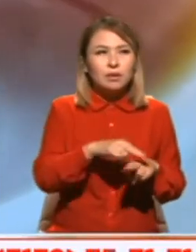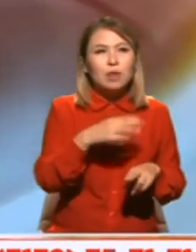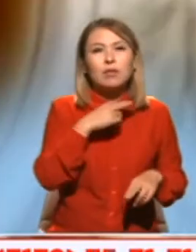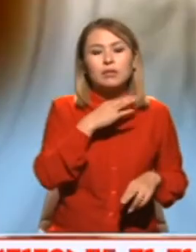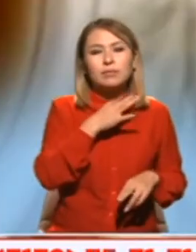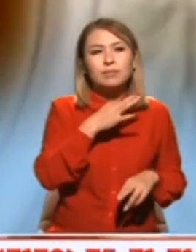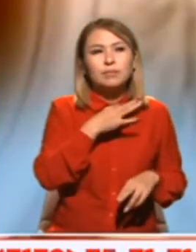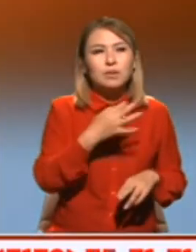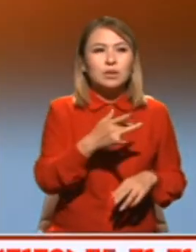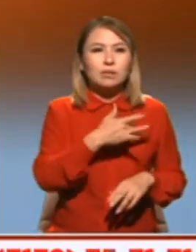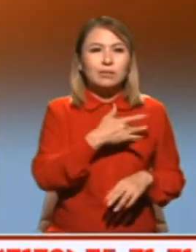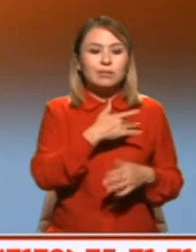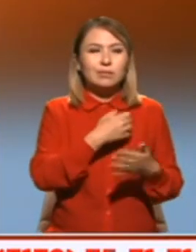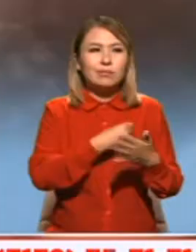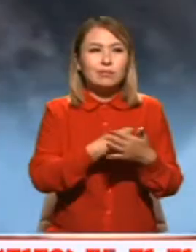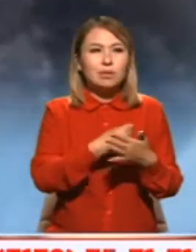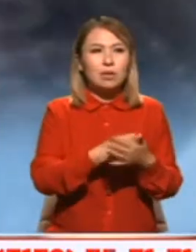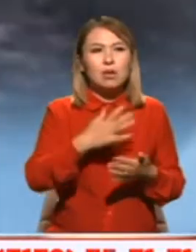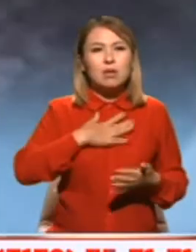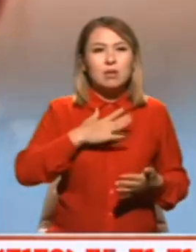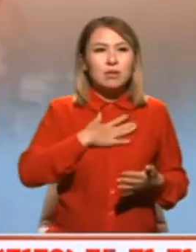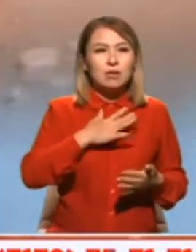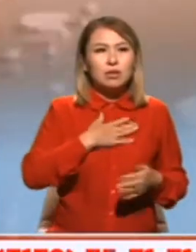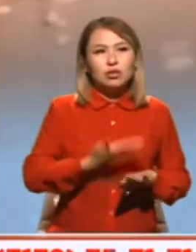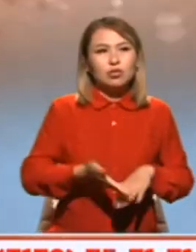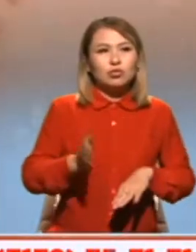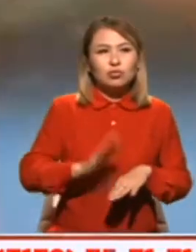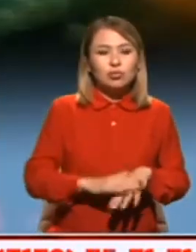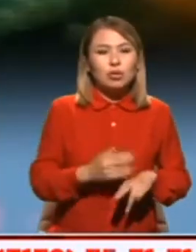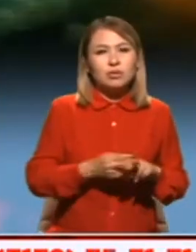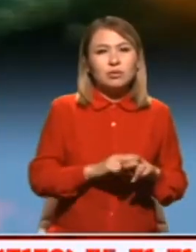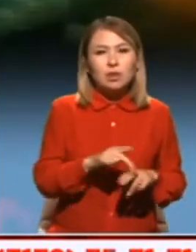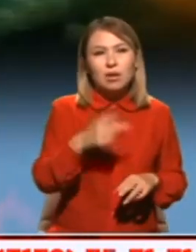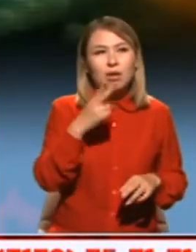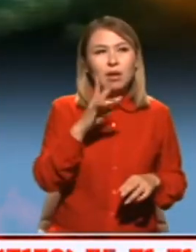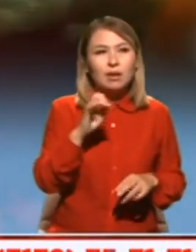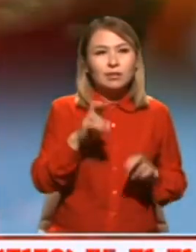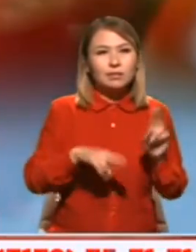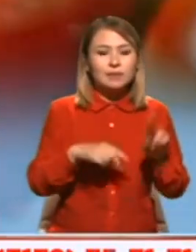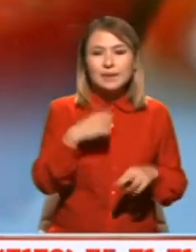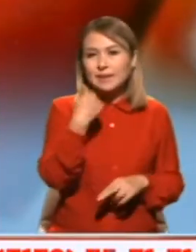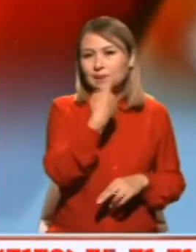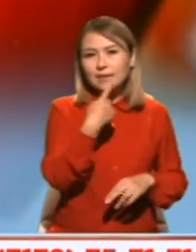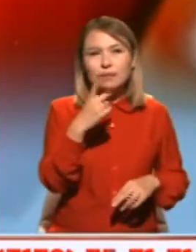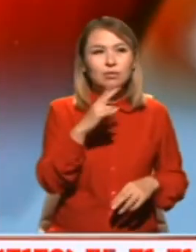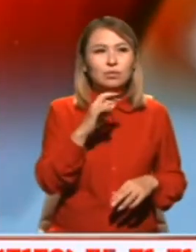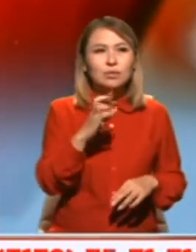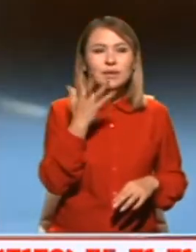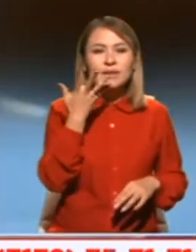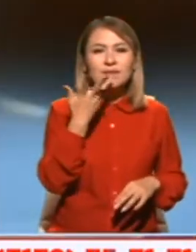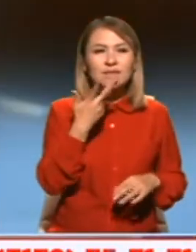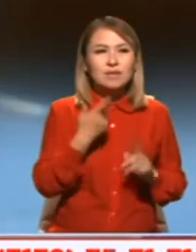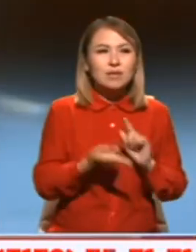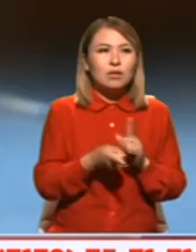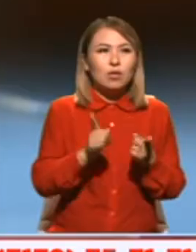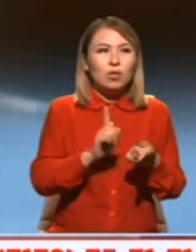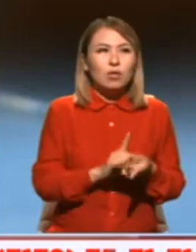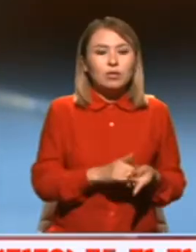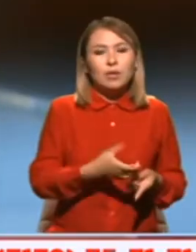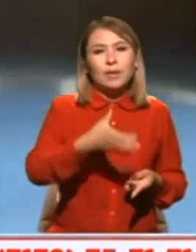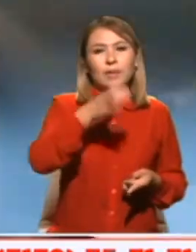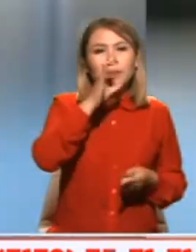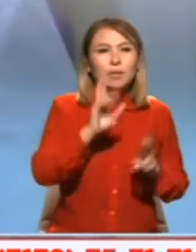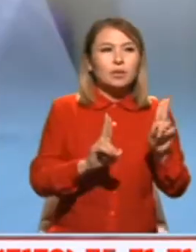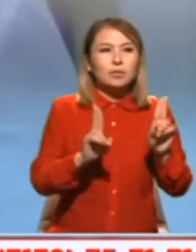арттырып, жүрек қағысы мен тыныс алуды тездетеді. Ал шайдағы бояу тісіңіздің түсін өзгертеді. Шөлді басу үшін жазда су ішудің